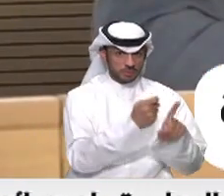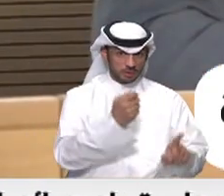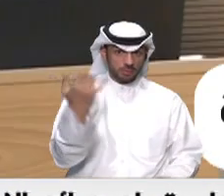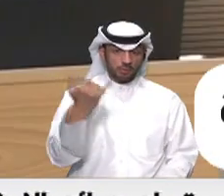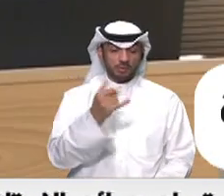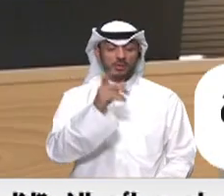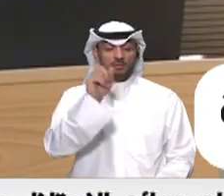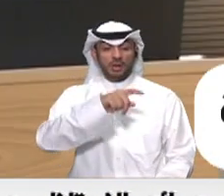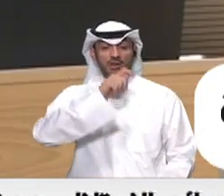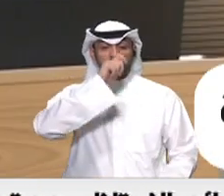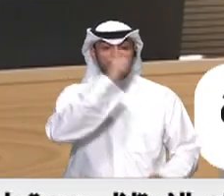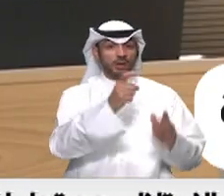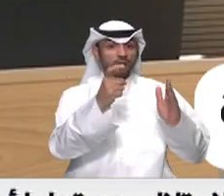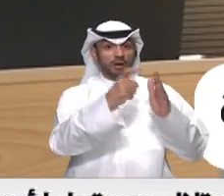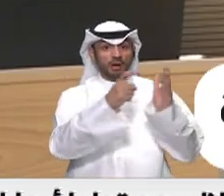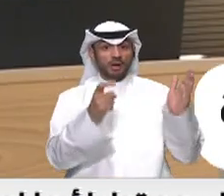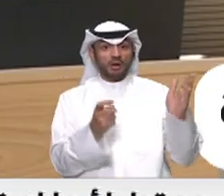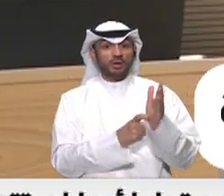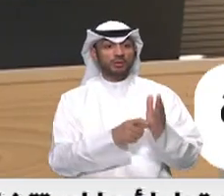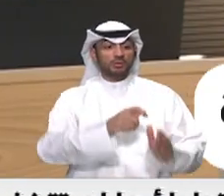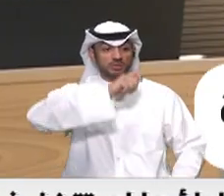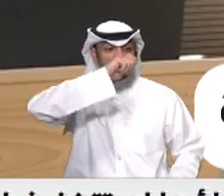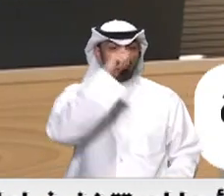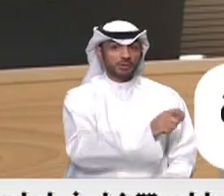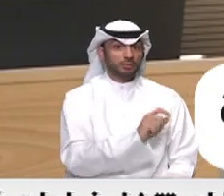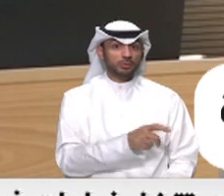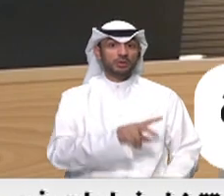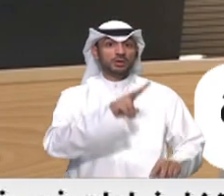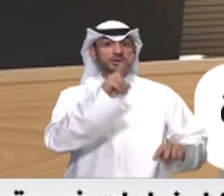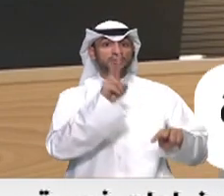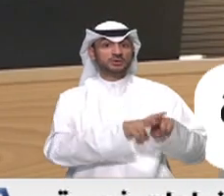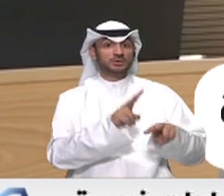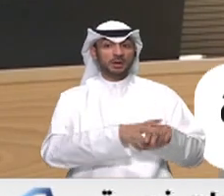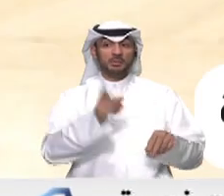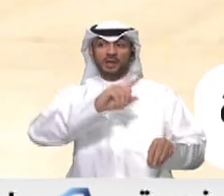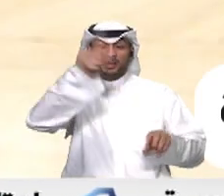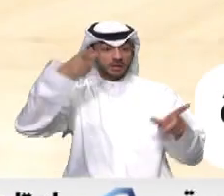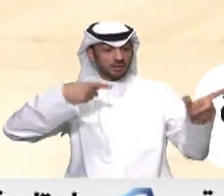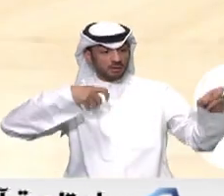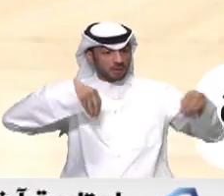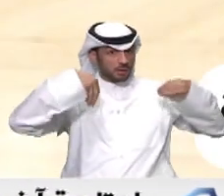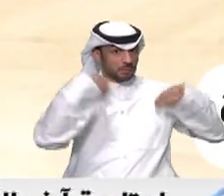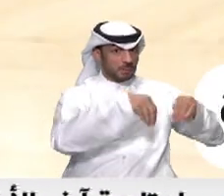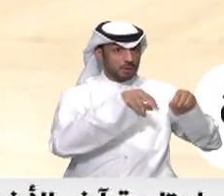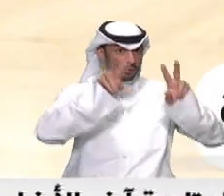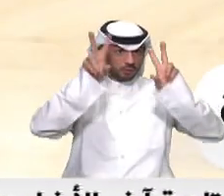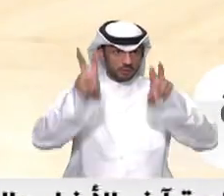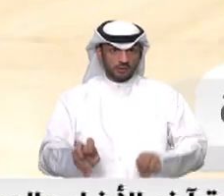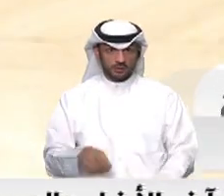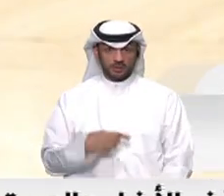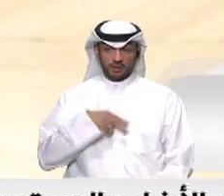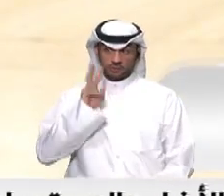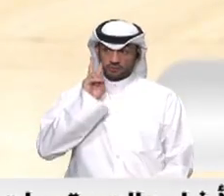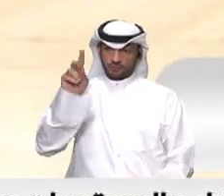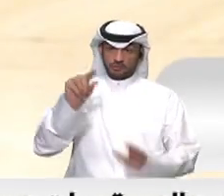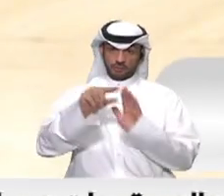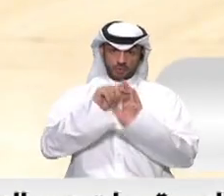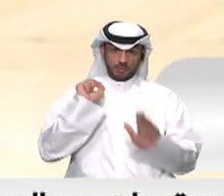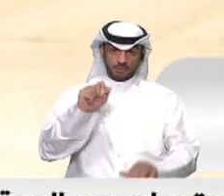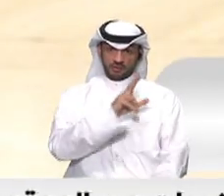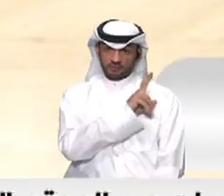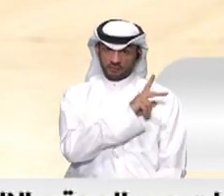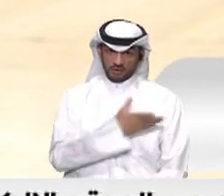لفرض عقوبات على دوله الاحتلال ومنع تصدير الاسلحه اليها نحن نتابع ما يجري الان في فلسطين وينتقل